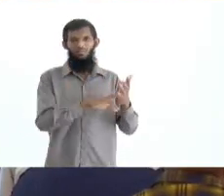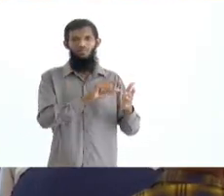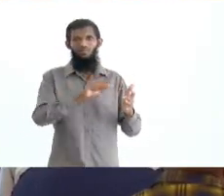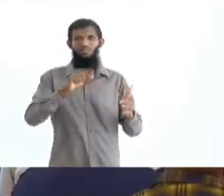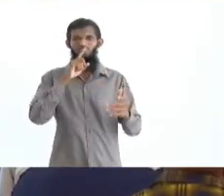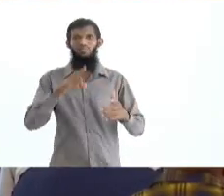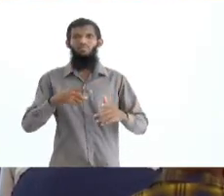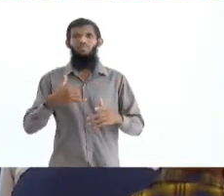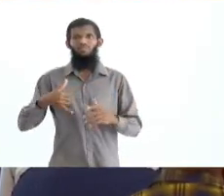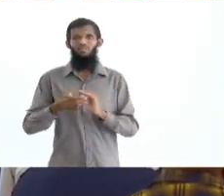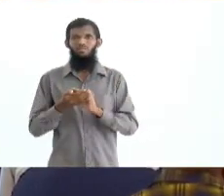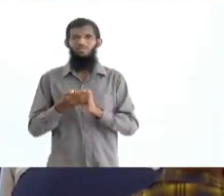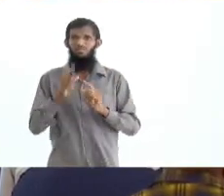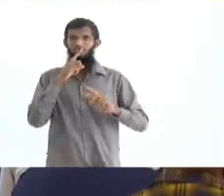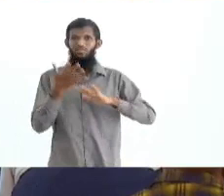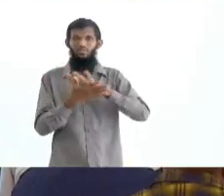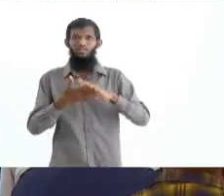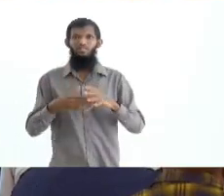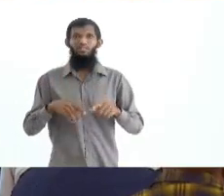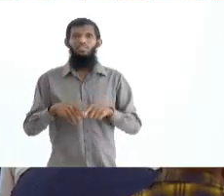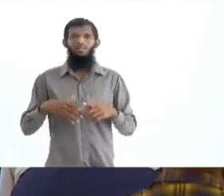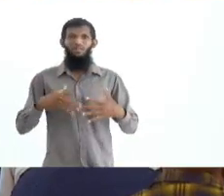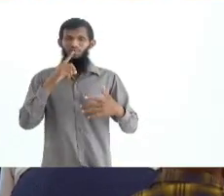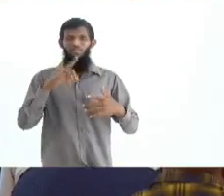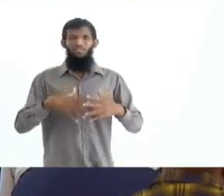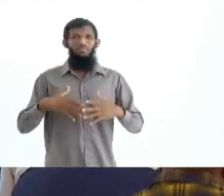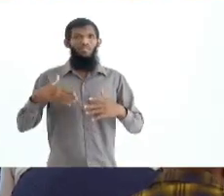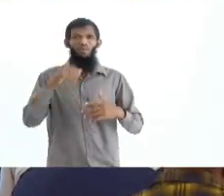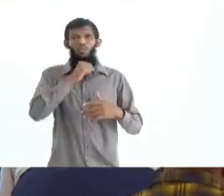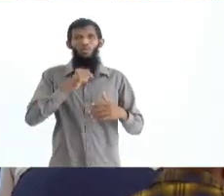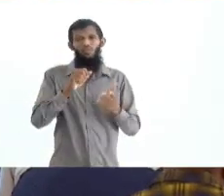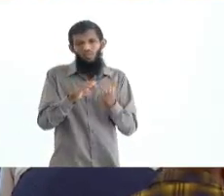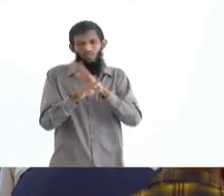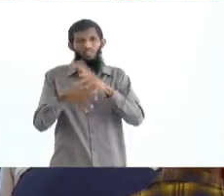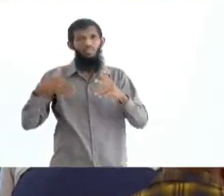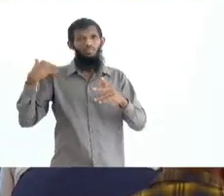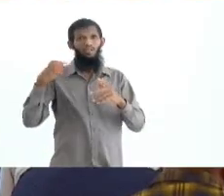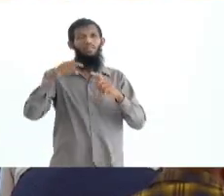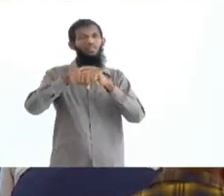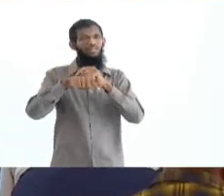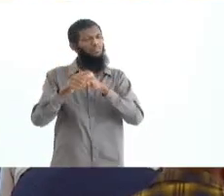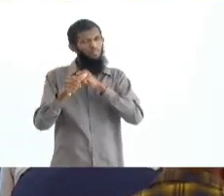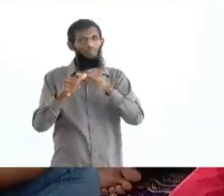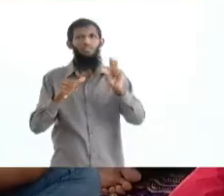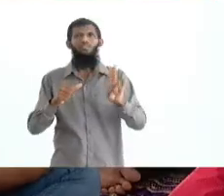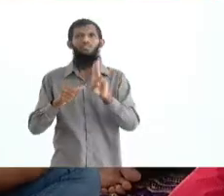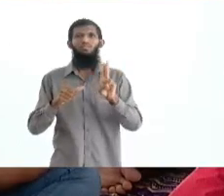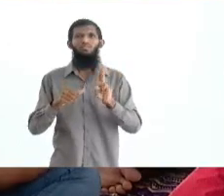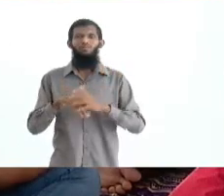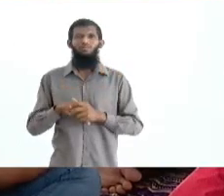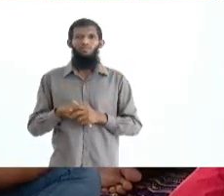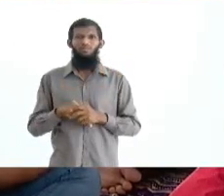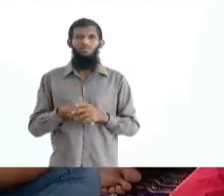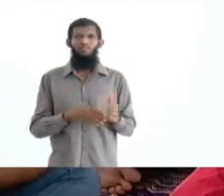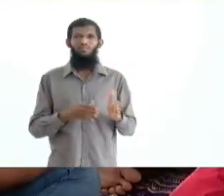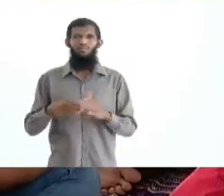muskuli umuge kurin zuan kamge benun hegotuga hifashe ಅದಿ ಹತರು ಕಮಕಾ ಬೆಹೇಗೊತು ಅಳಾ